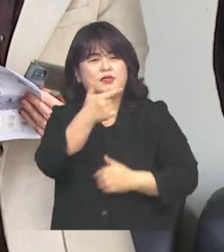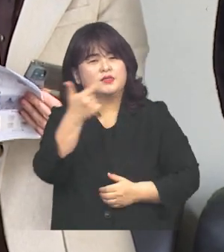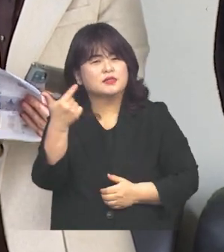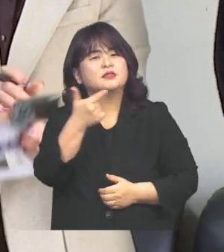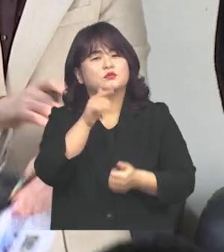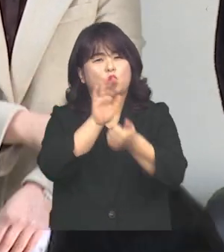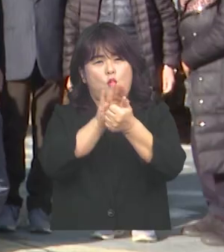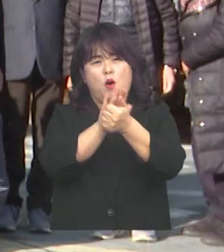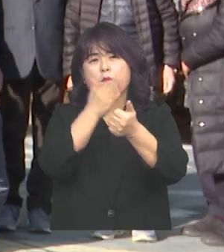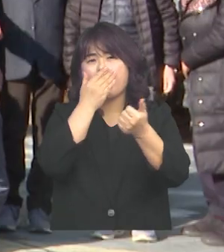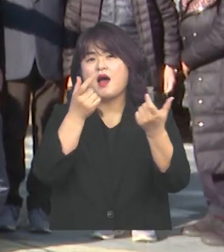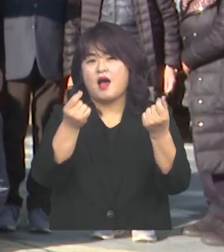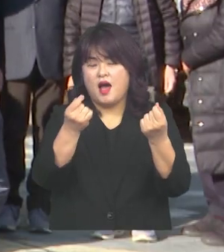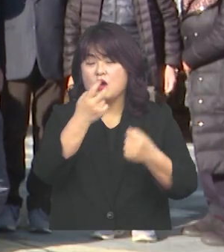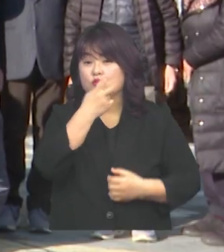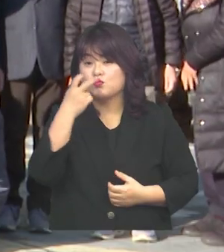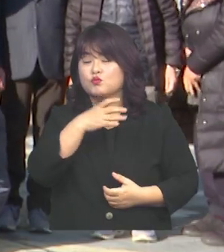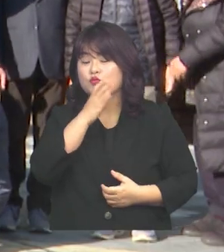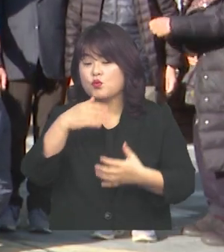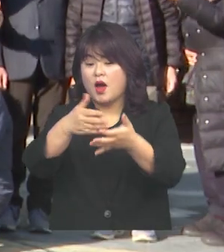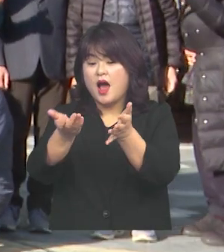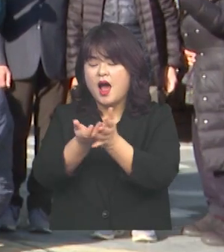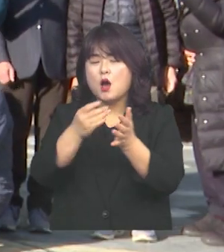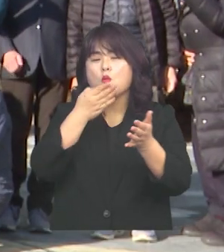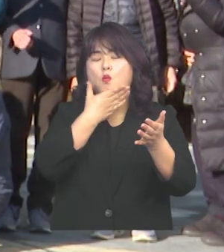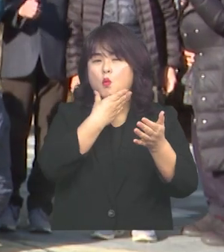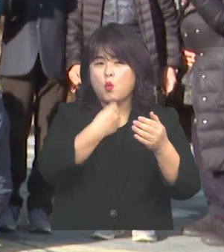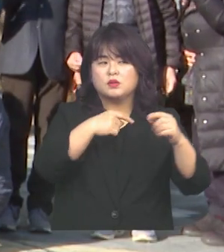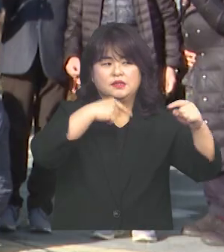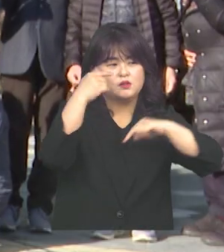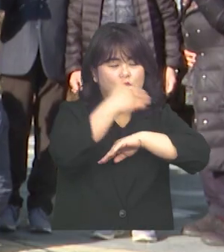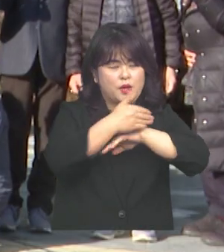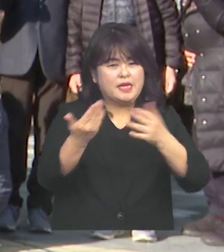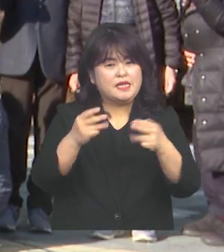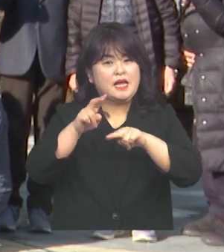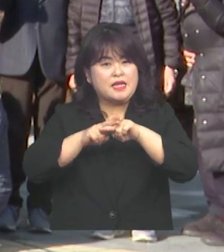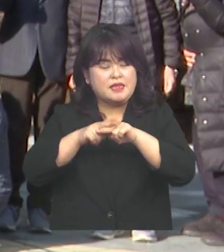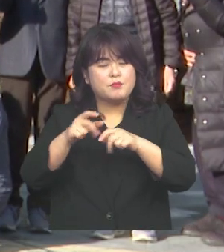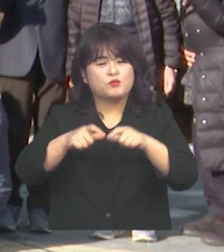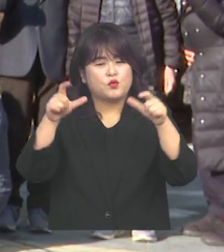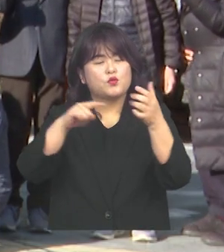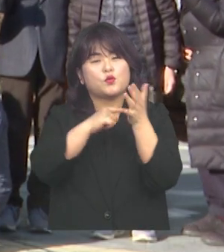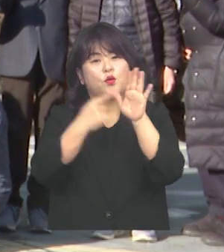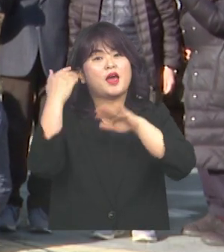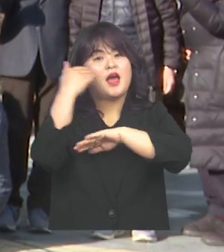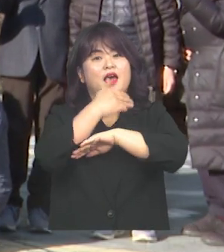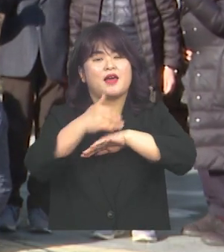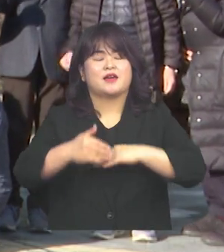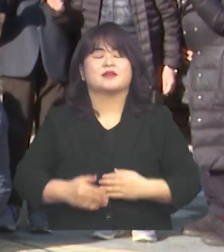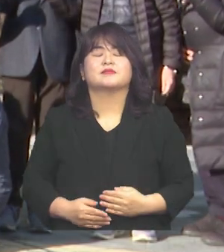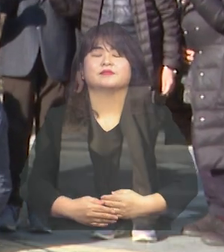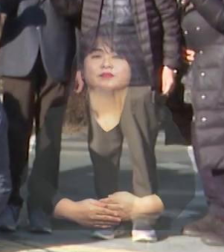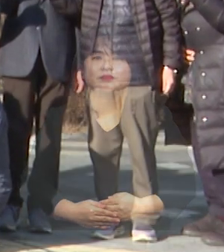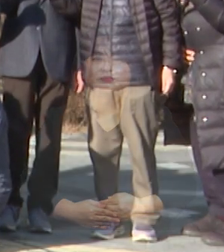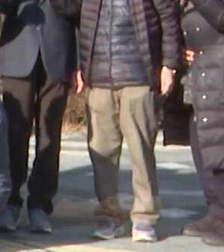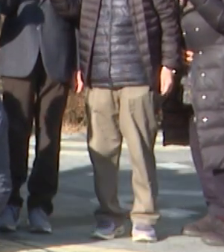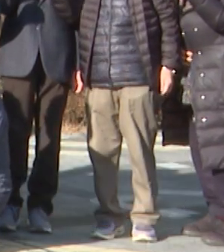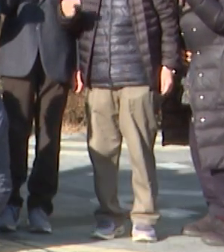도움이 될 것이라며 스마트 경로당 같은 어르신 복지 정책과 일자리 사업을 더욱 확대하겠다고